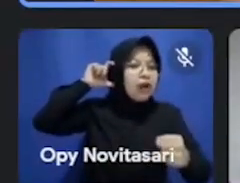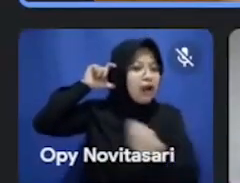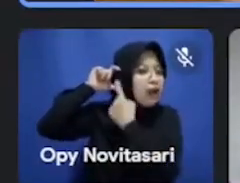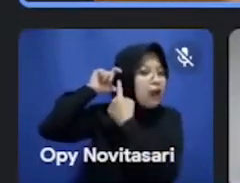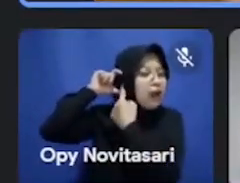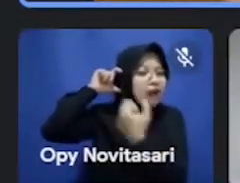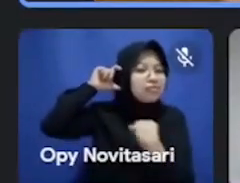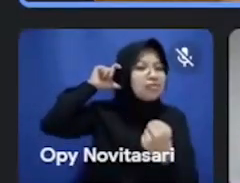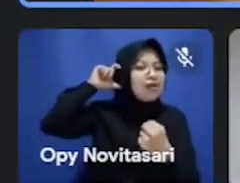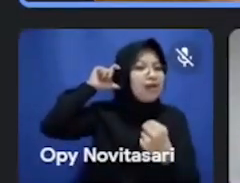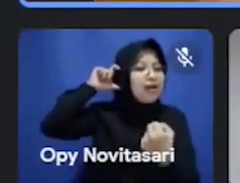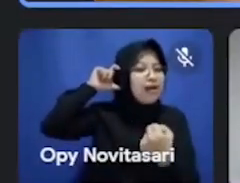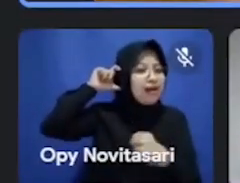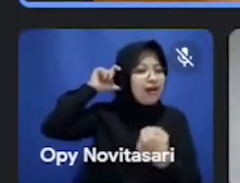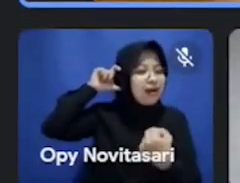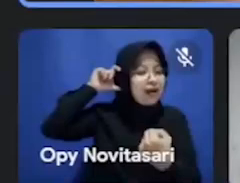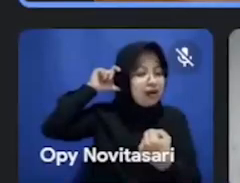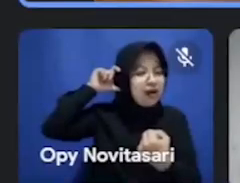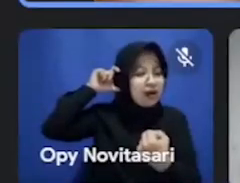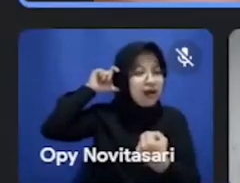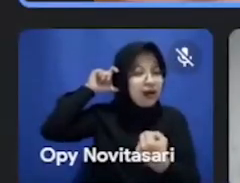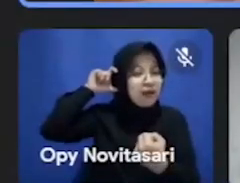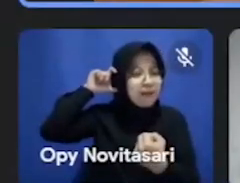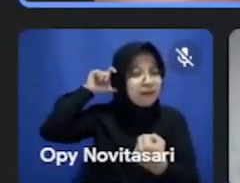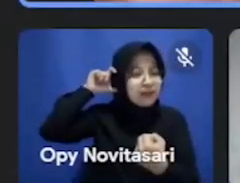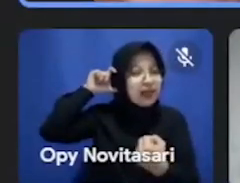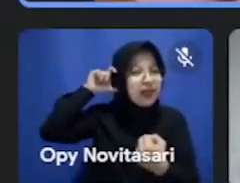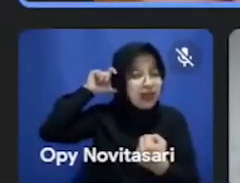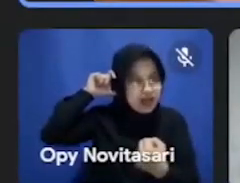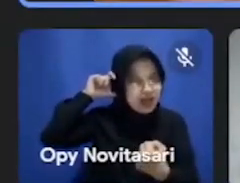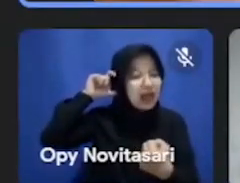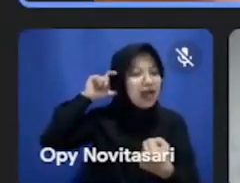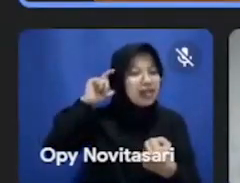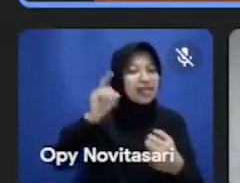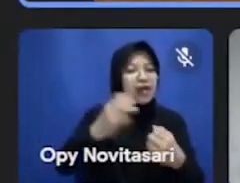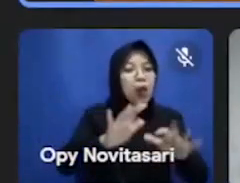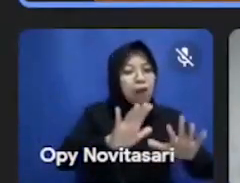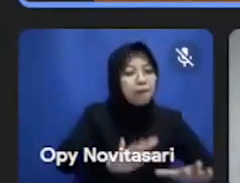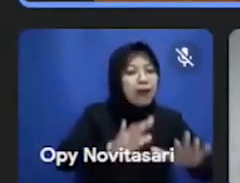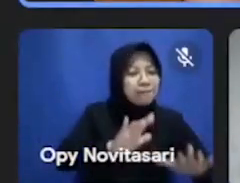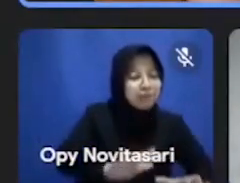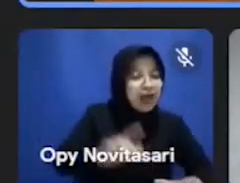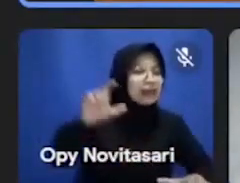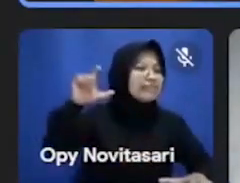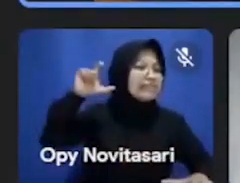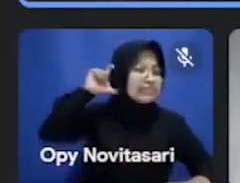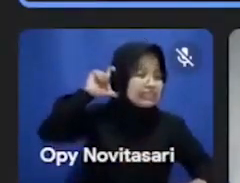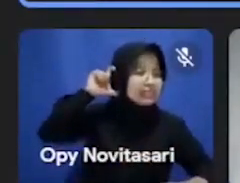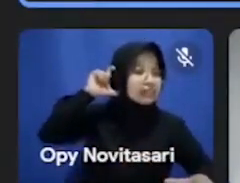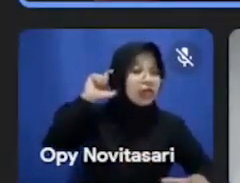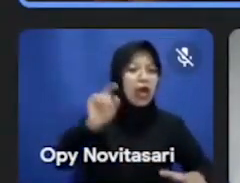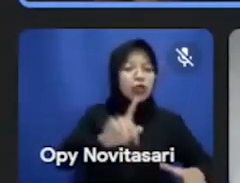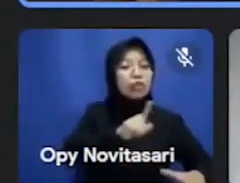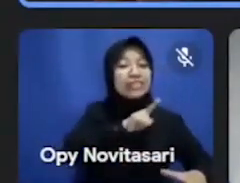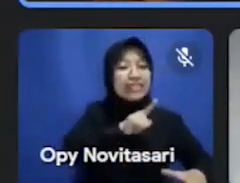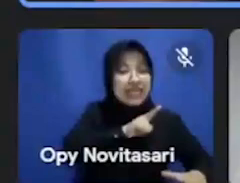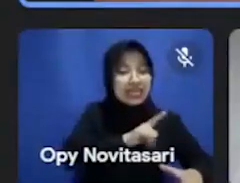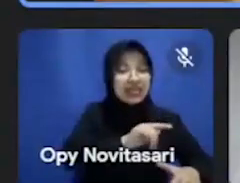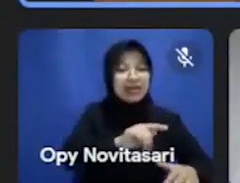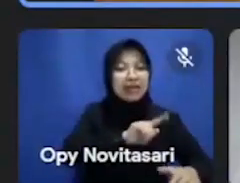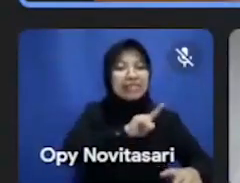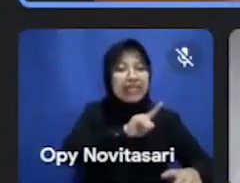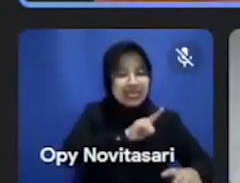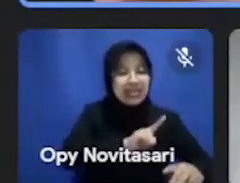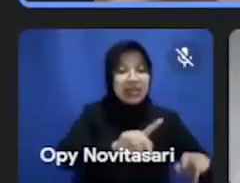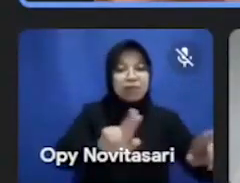ee penyampaian ee bunyinya bisa menjadi lebih jelas jika dibandingkan dengan orkestra yang banyak sekali